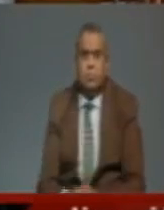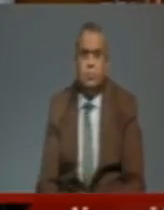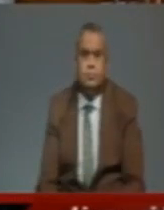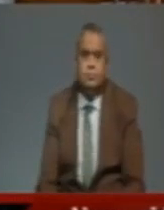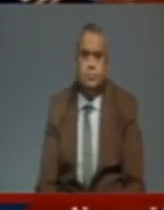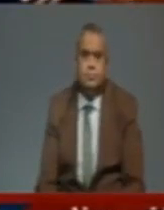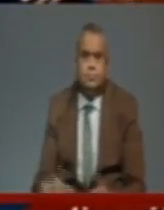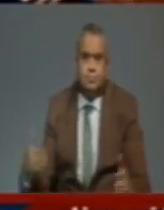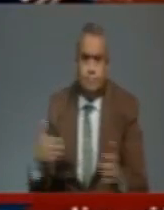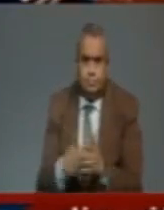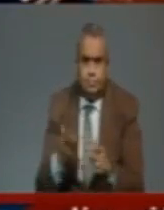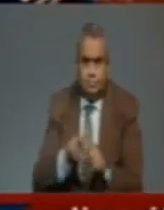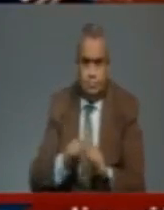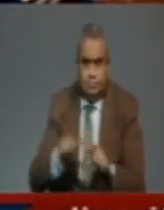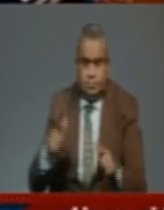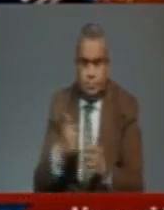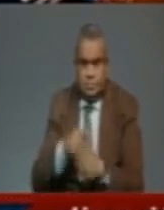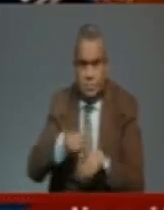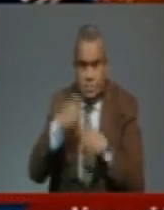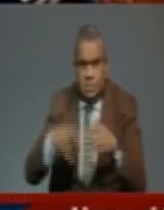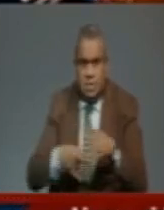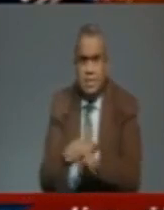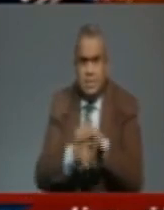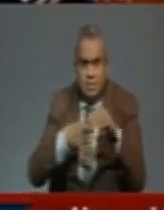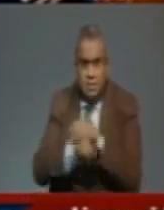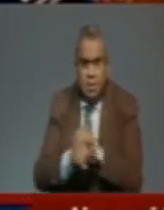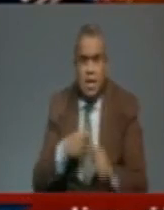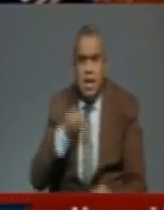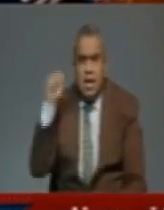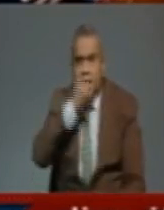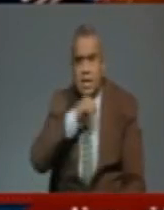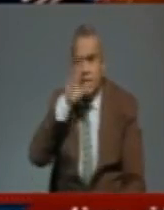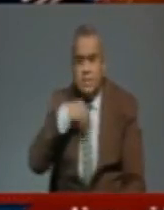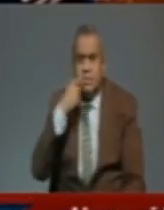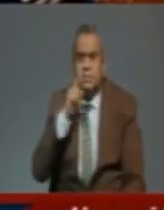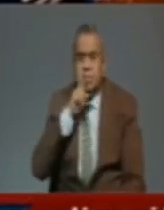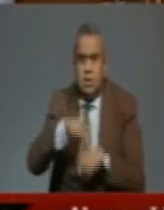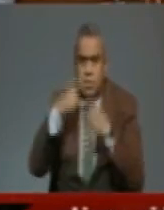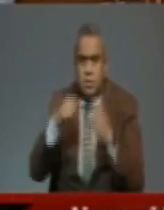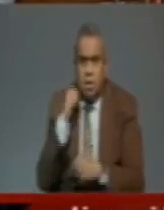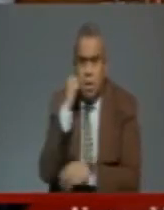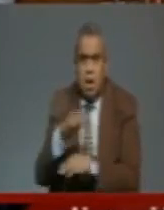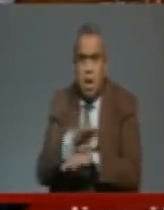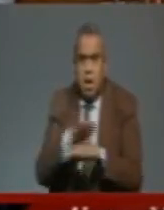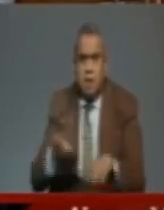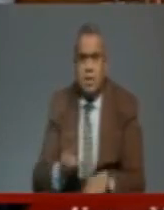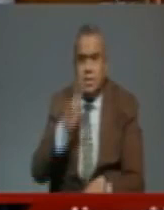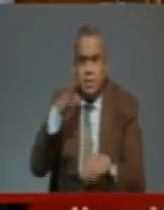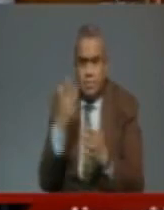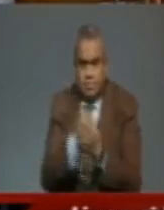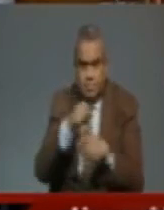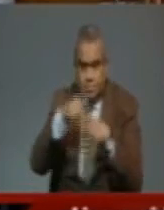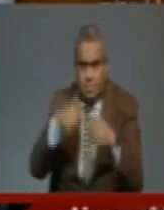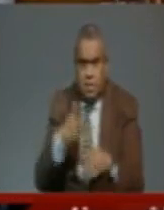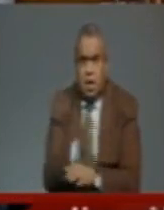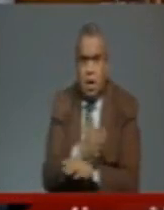واخيرا نفنم منفذ السلوم البري. منفذ السلوم البري ده اكبر ميناء بري في مصر. عندنا 7 مواني بريه في مصر، على الحدود الغربيه